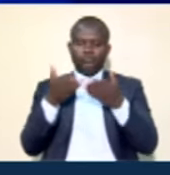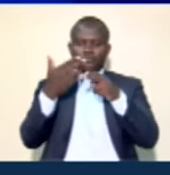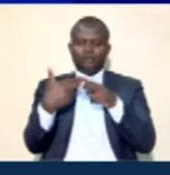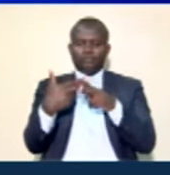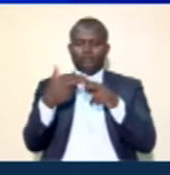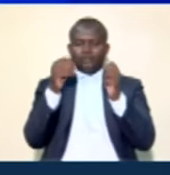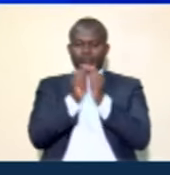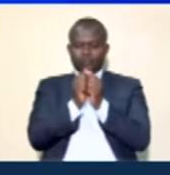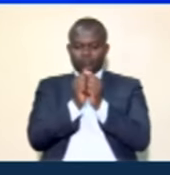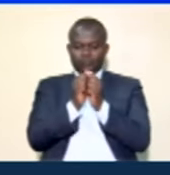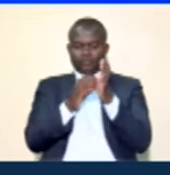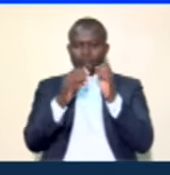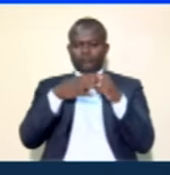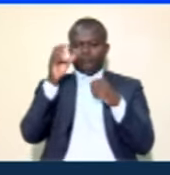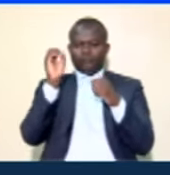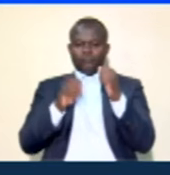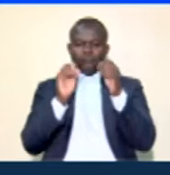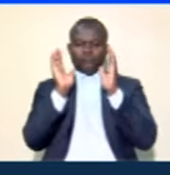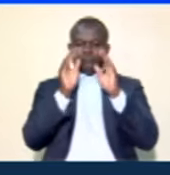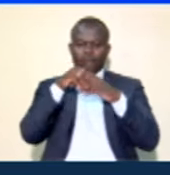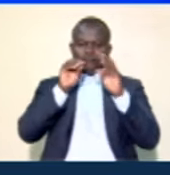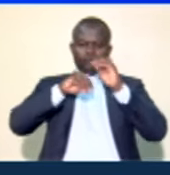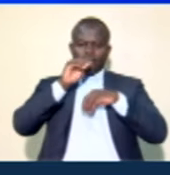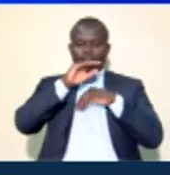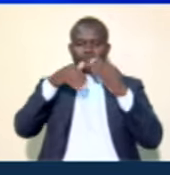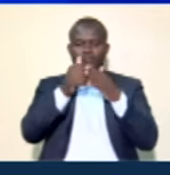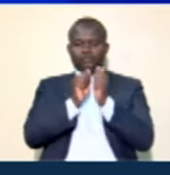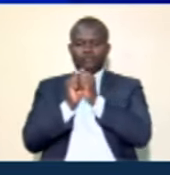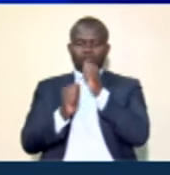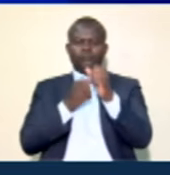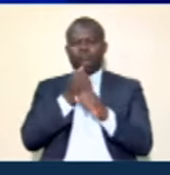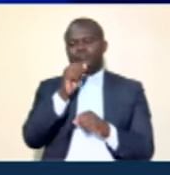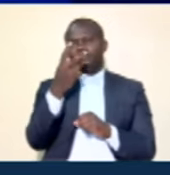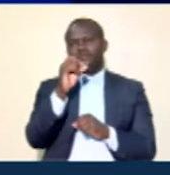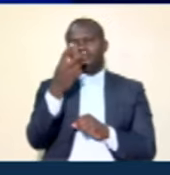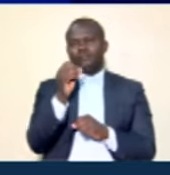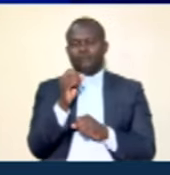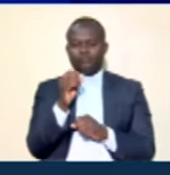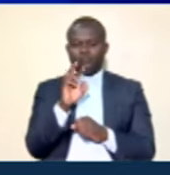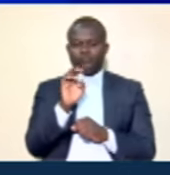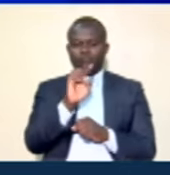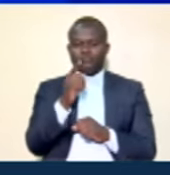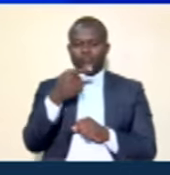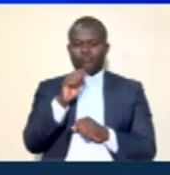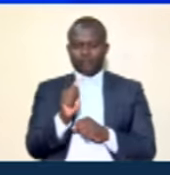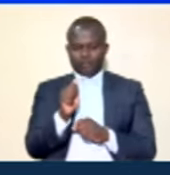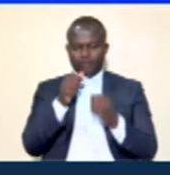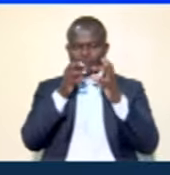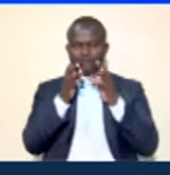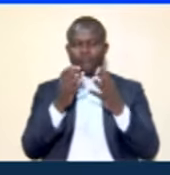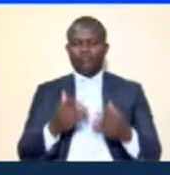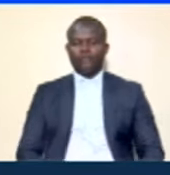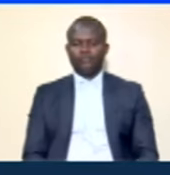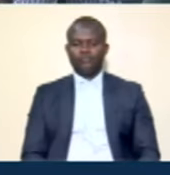rya 10.9% ku ijana ugereranyije n'umusaruro mbumbe wa 2020. Ruziga Emmanuel Masantura